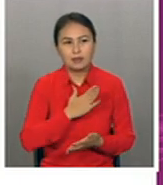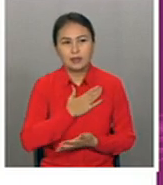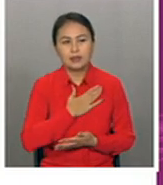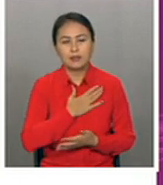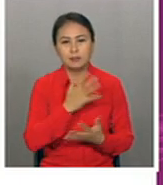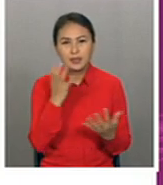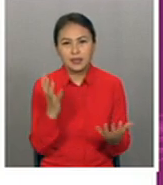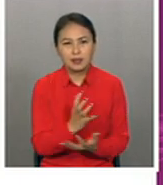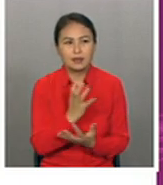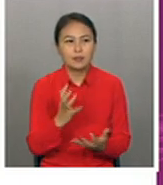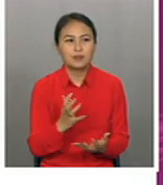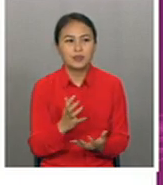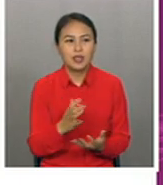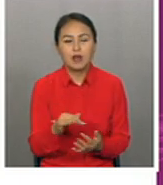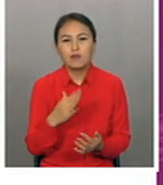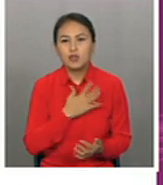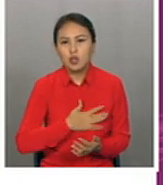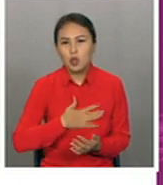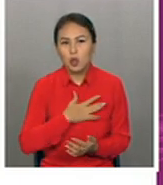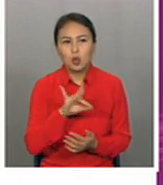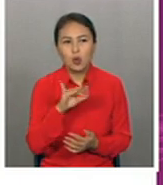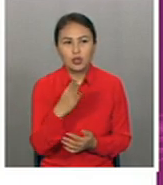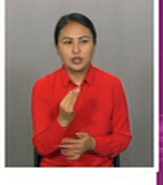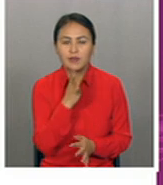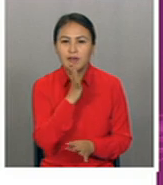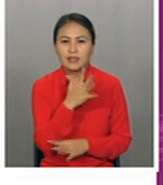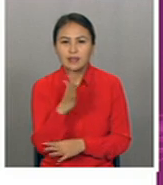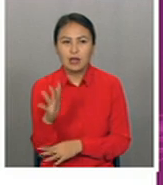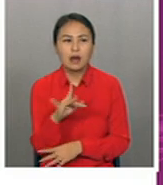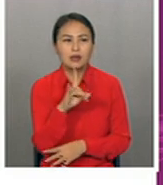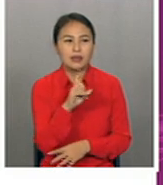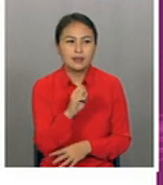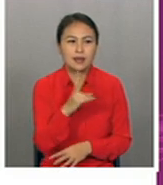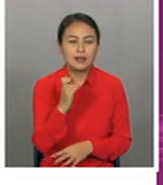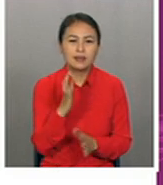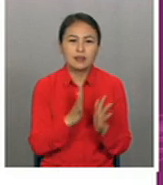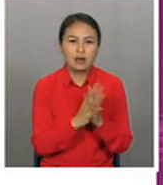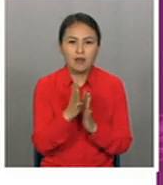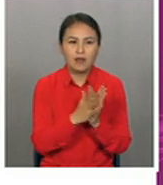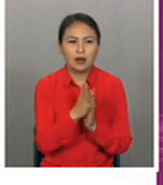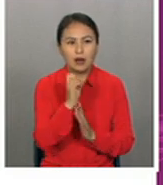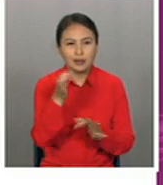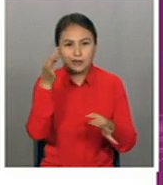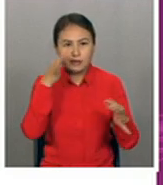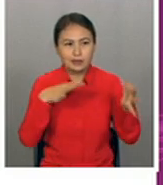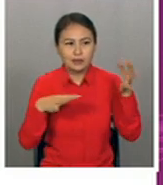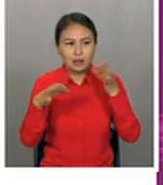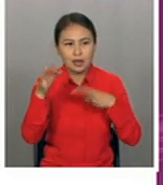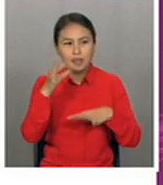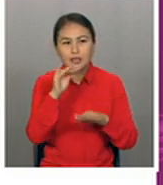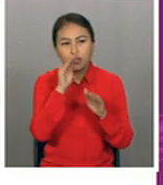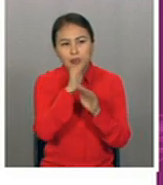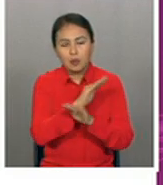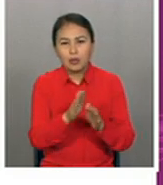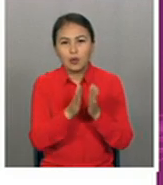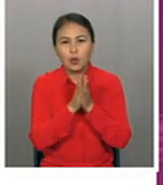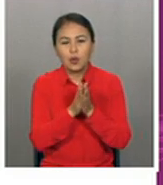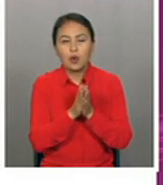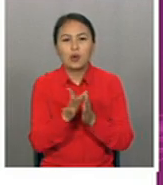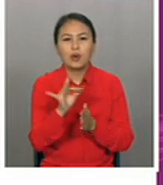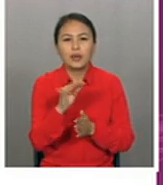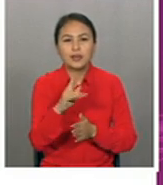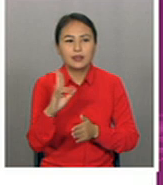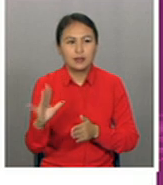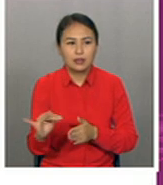береги. В тревоге рощи и леса, роса на травах, как слеза. И тихо просят родники,